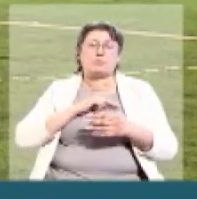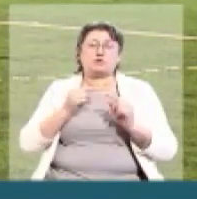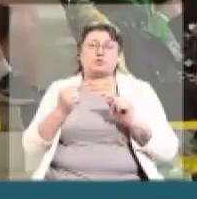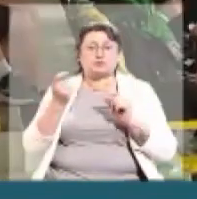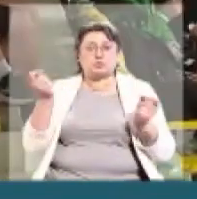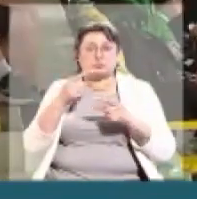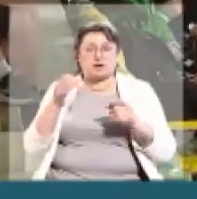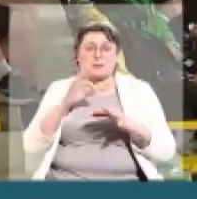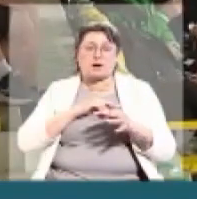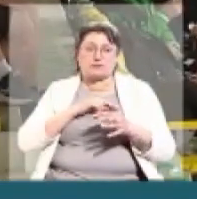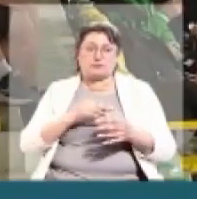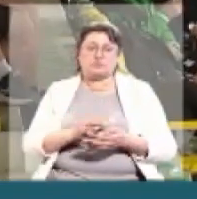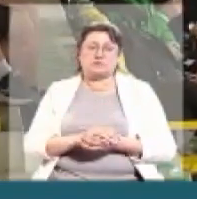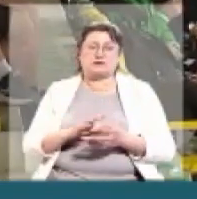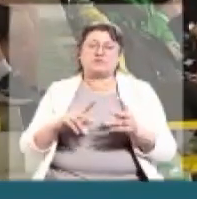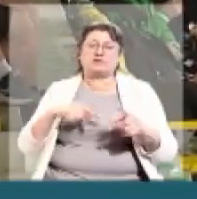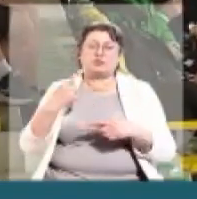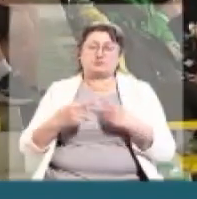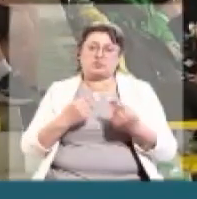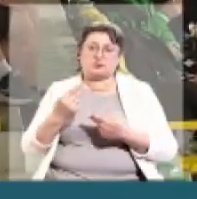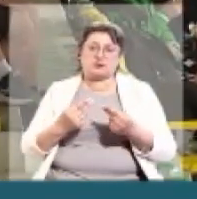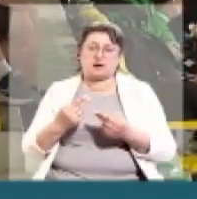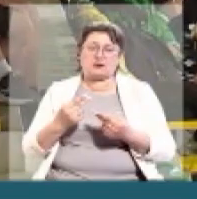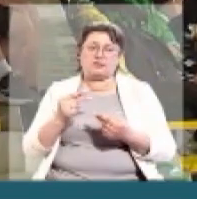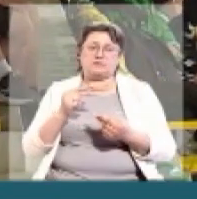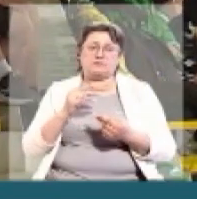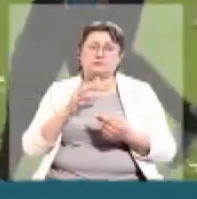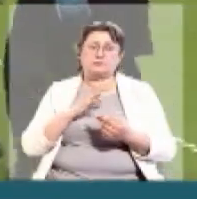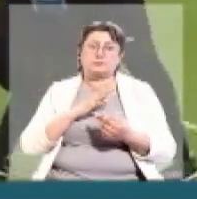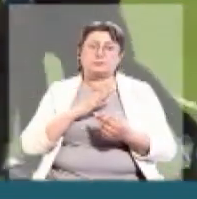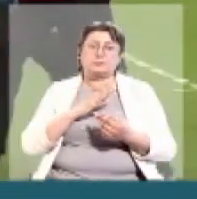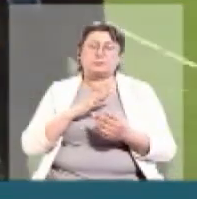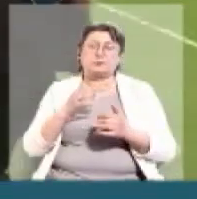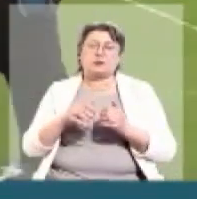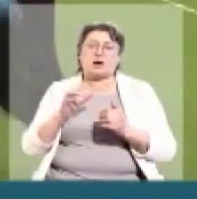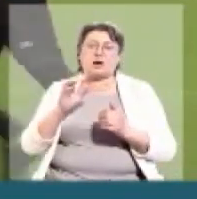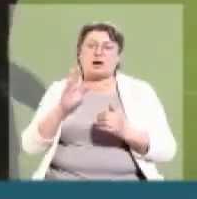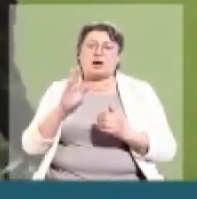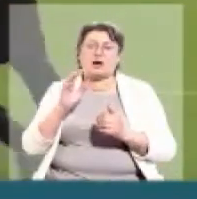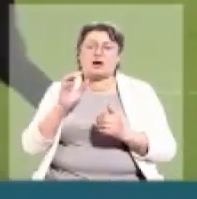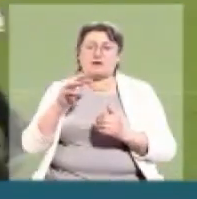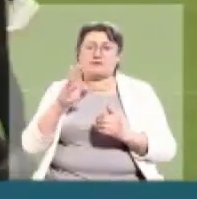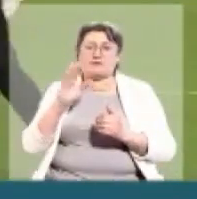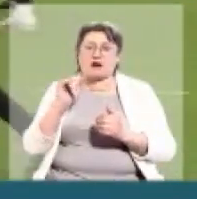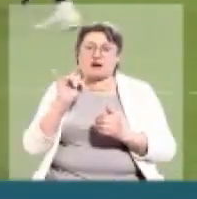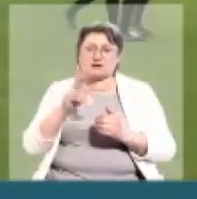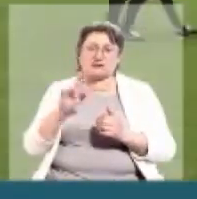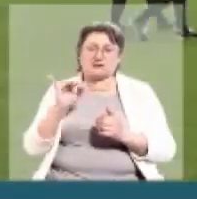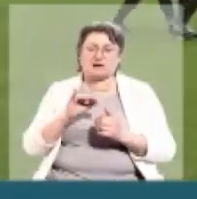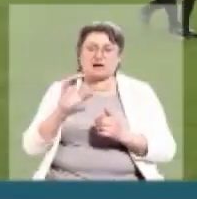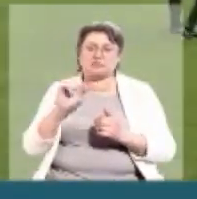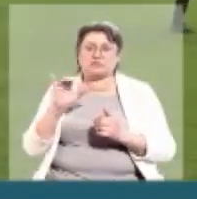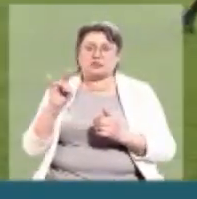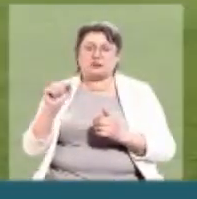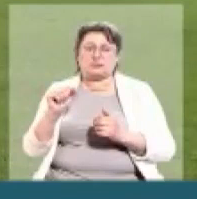сәттілік тілеймін. Аталған турнирдегі кезекті ойын Варком мен Астана арасында өтті. Теңбіл доп шеберлері финалдық жолдаманы сарапқа салды.